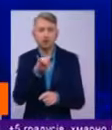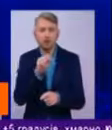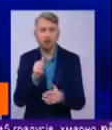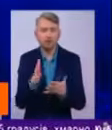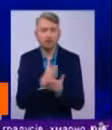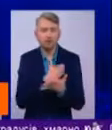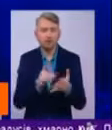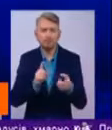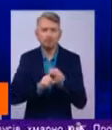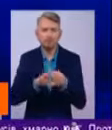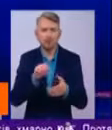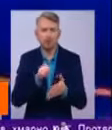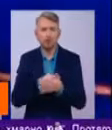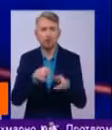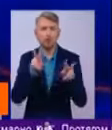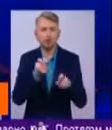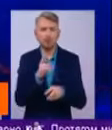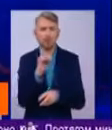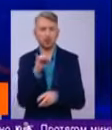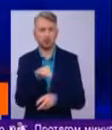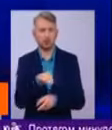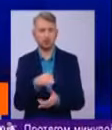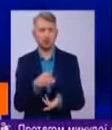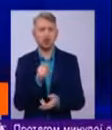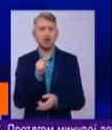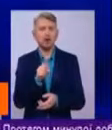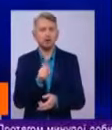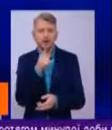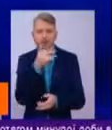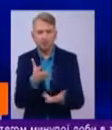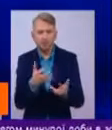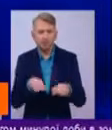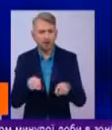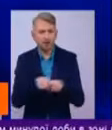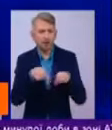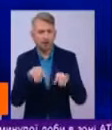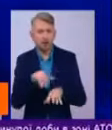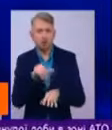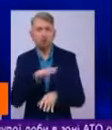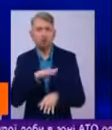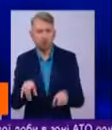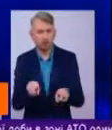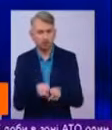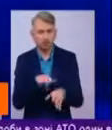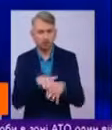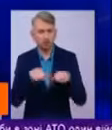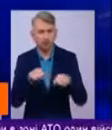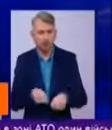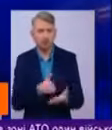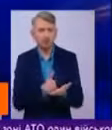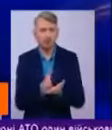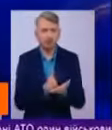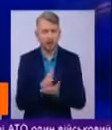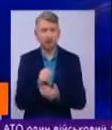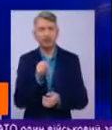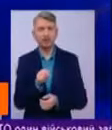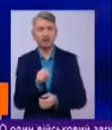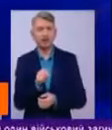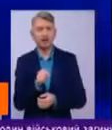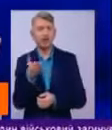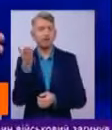жодного відношення до теми крутів. Крут. Він не міг приймати такі рішення, у нього не було таких повноважень, посади. І він в